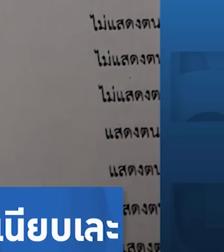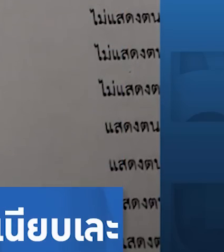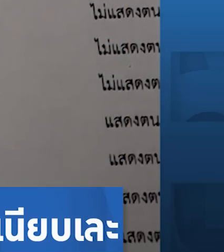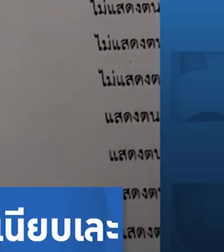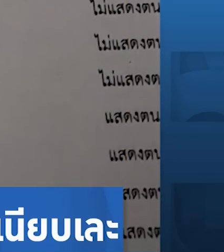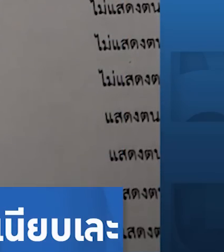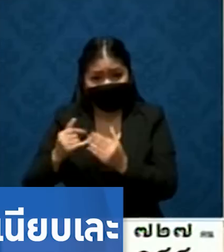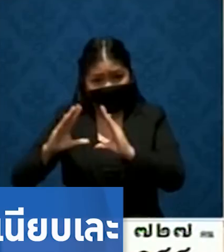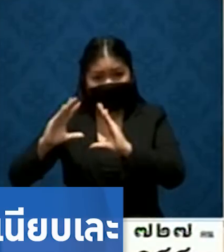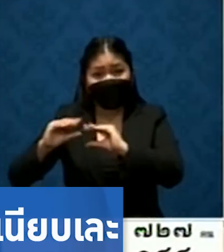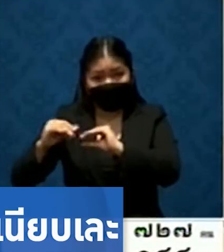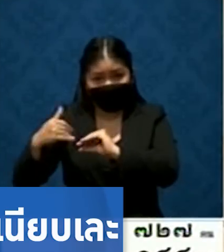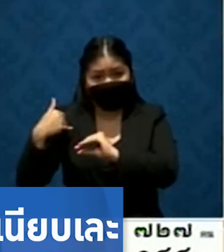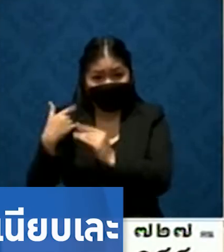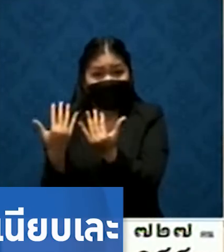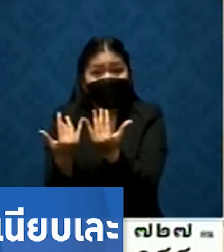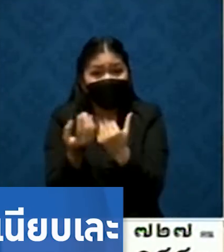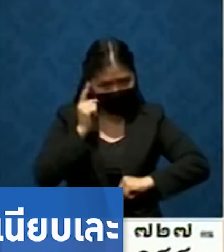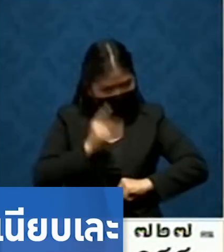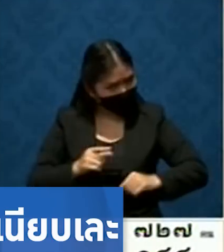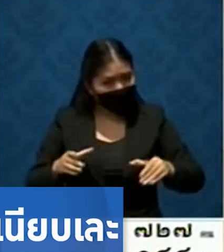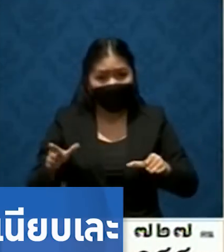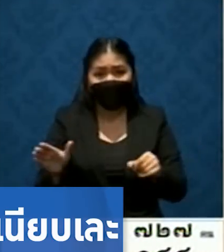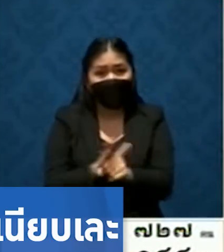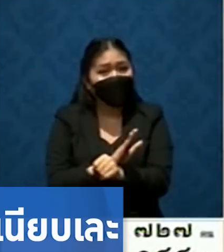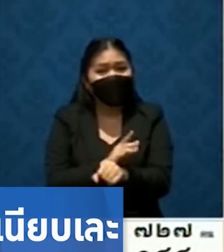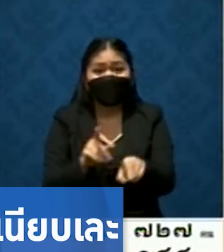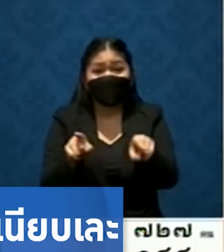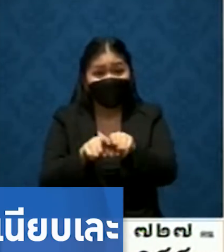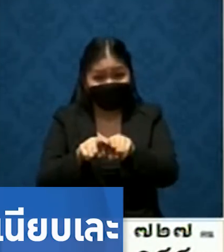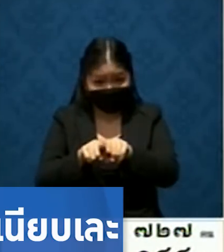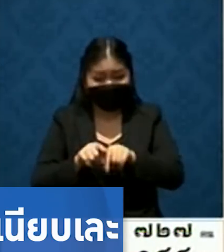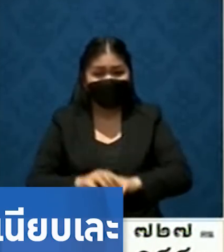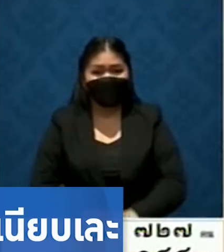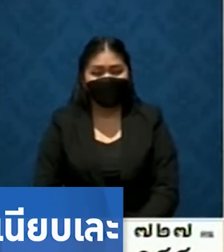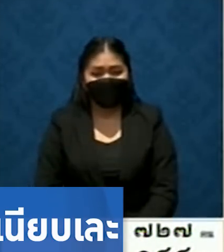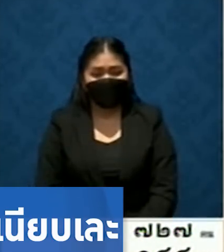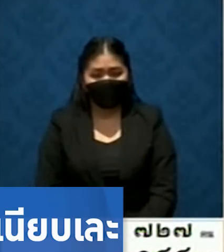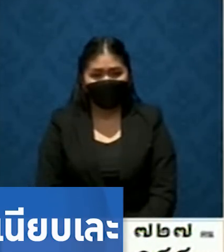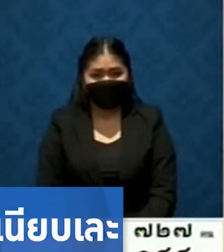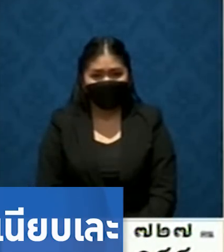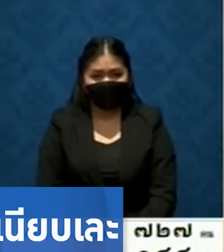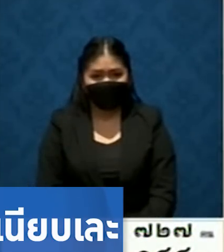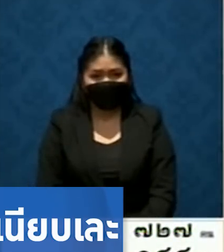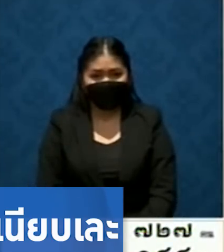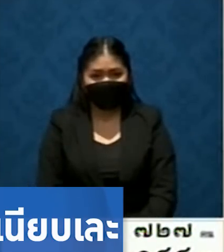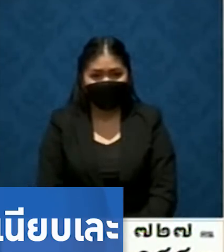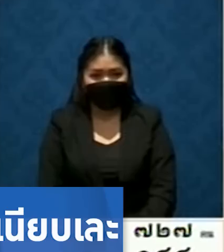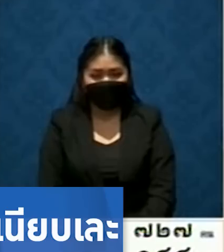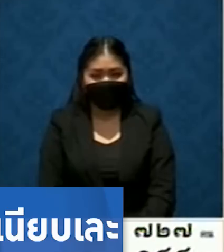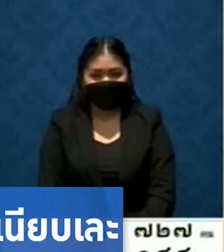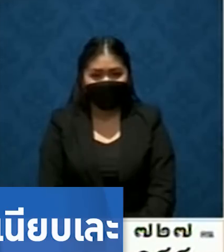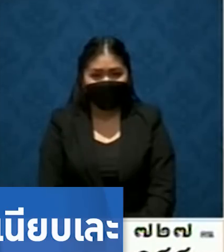เส้นแบ่งว่าจะอยู่ภูมิใจไทยจะอยู่ประชาธิปัตย์จะอยู่มีพลเอกประยุทธ์ต่อหรือไม่นะครับซึ่งก็